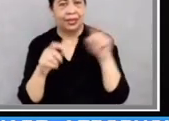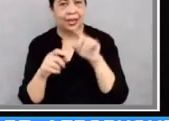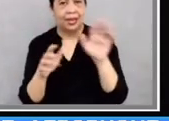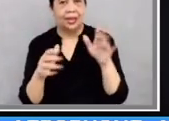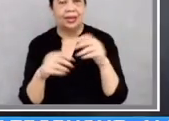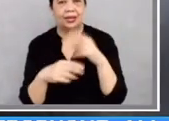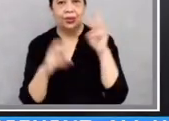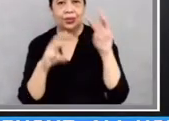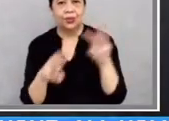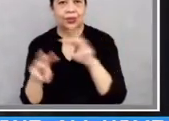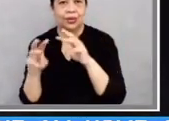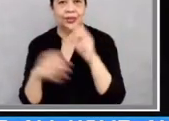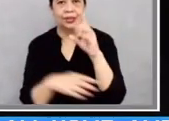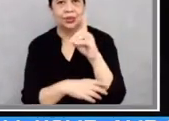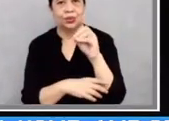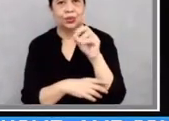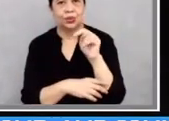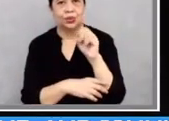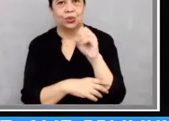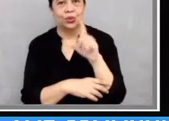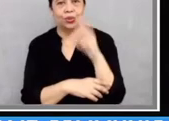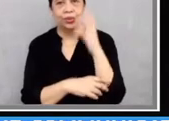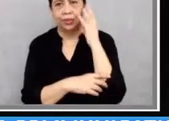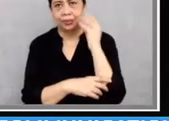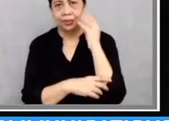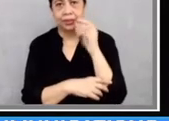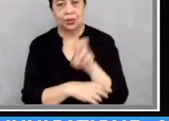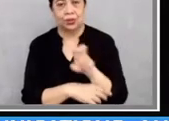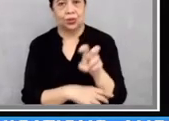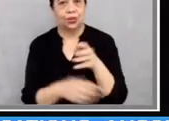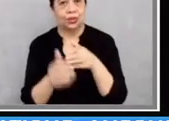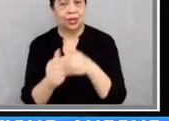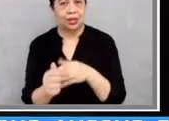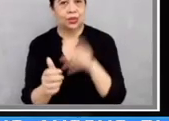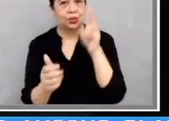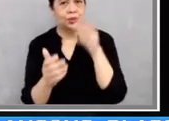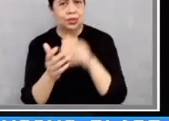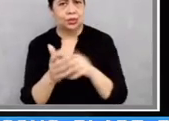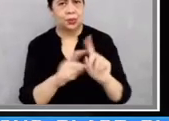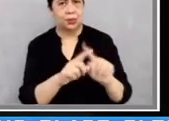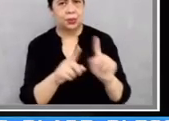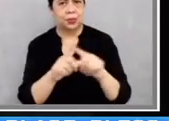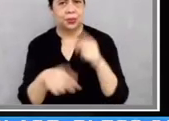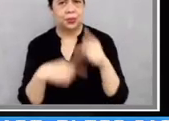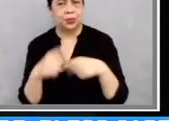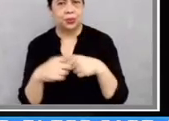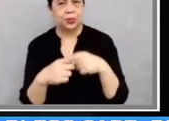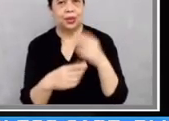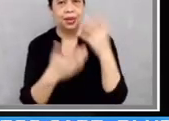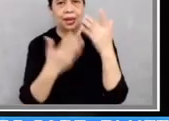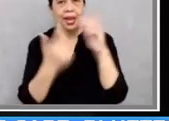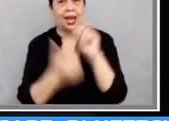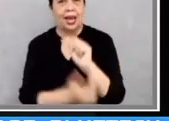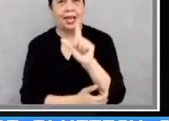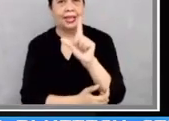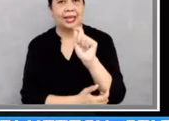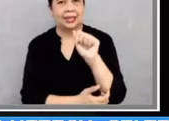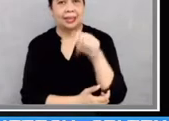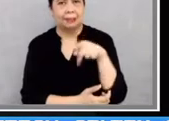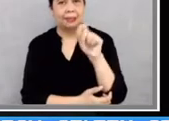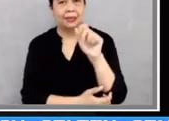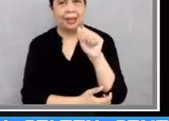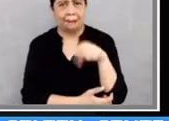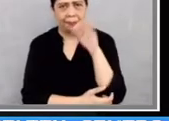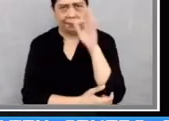Sol experience. Ayon sa tour guide, nasa 2,000 species ng fireflies o alitap-tap ang makikita sa lugar.